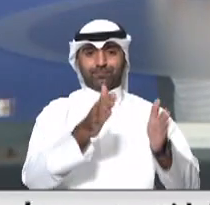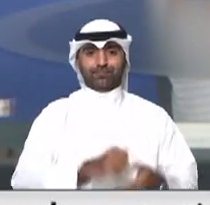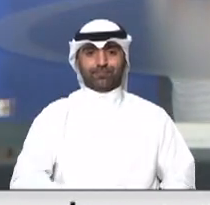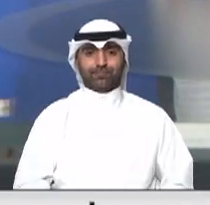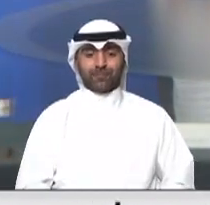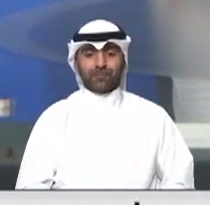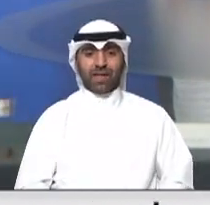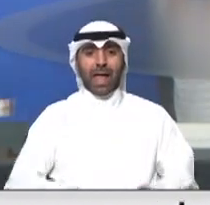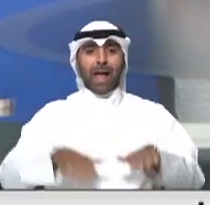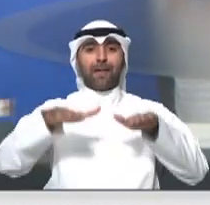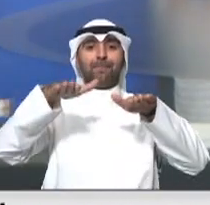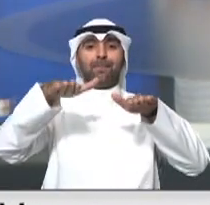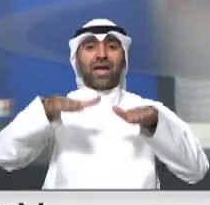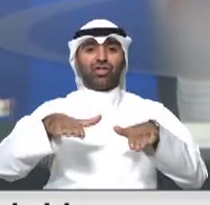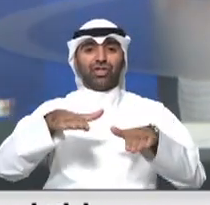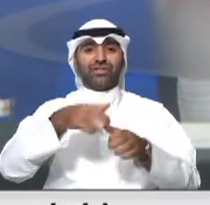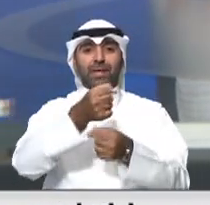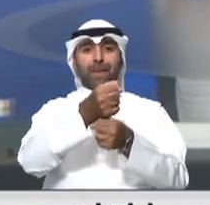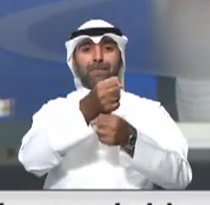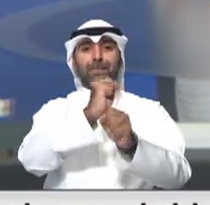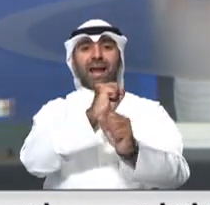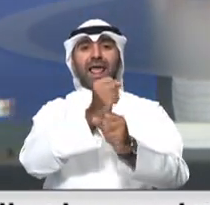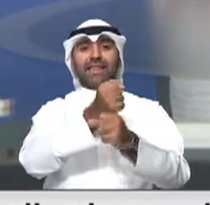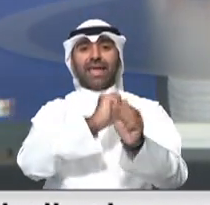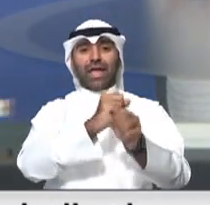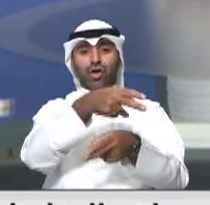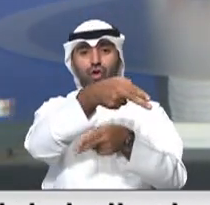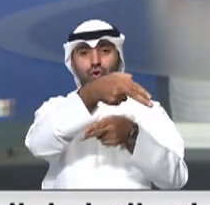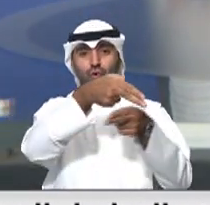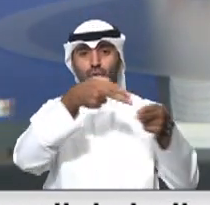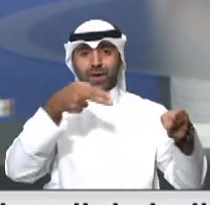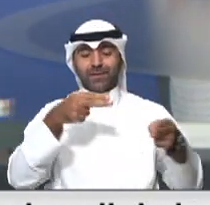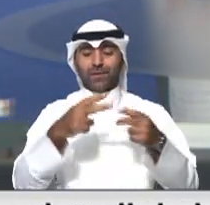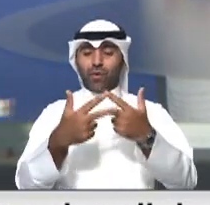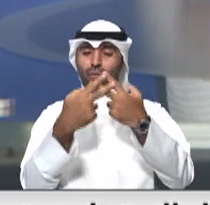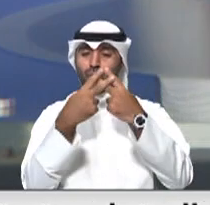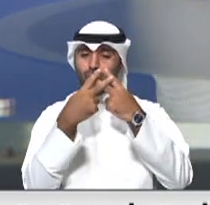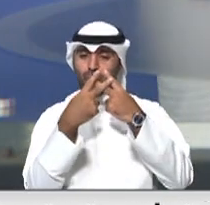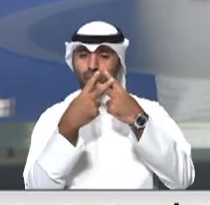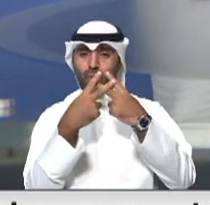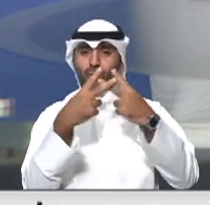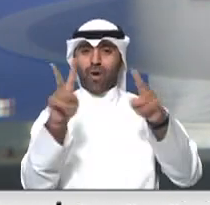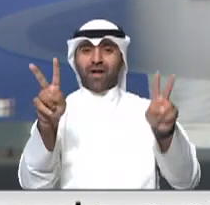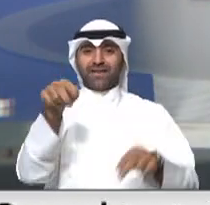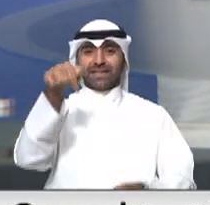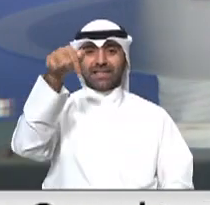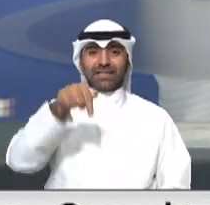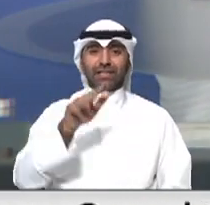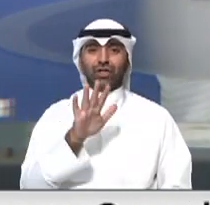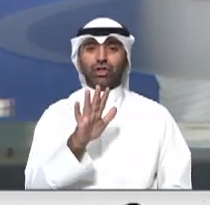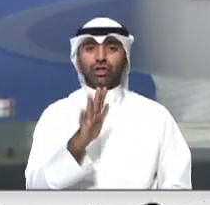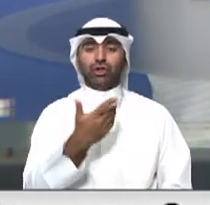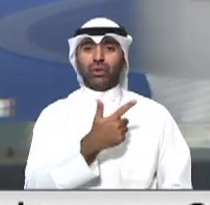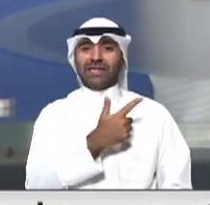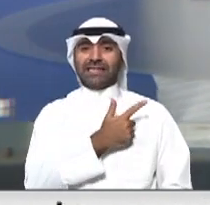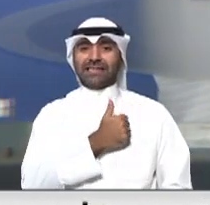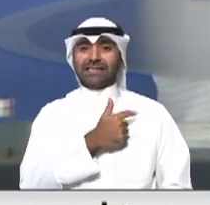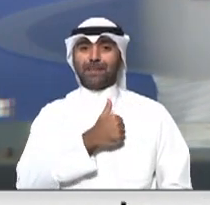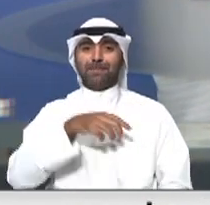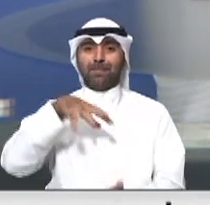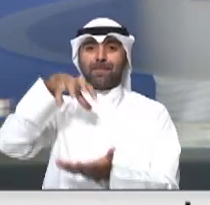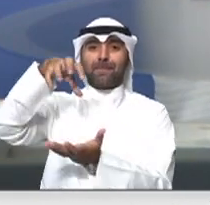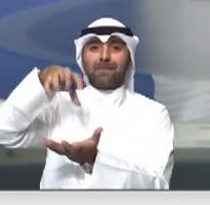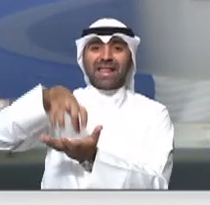وافق المجلس البلدي في جلسته الرابعة من دور الانعقاد الثاني للفصل التشريعي 13 للمجلس البلدي على